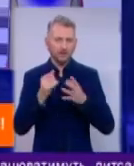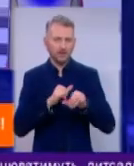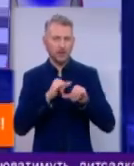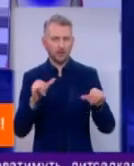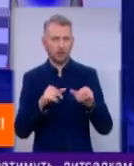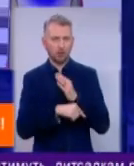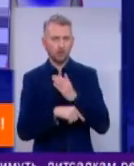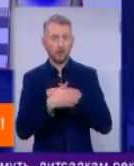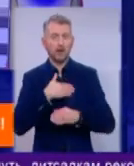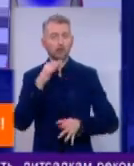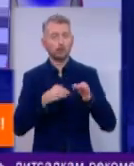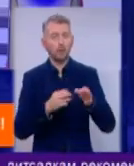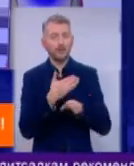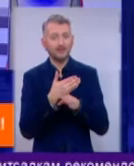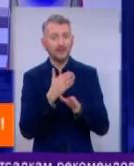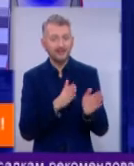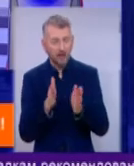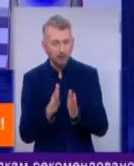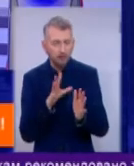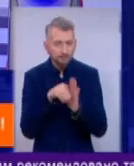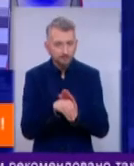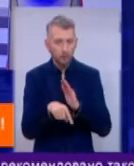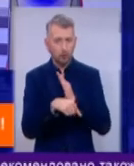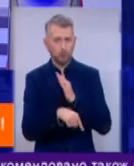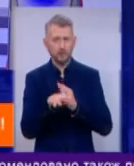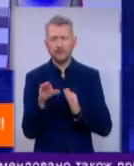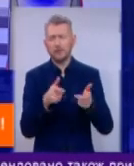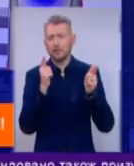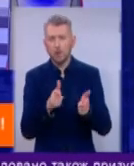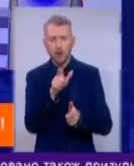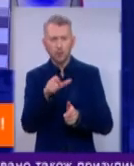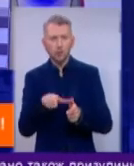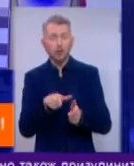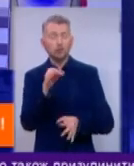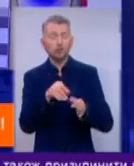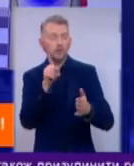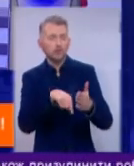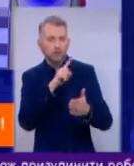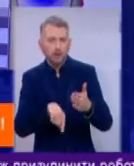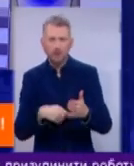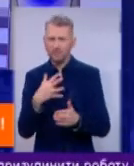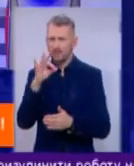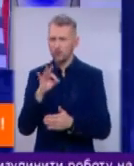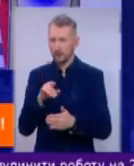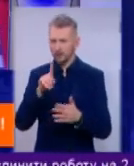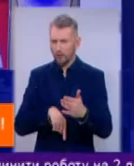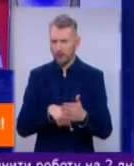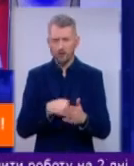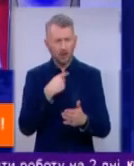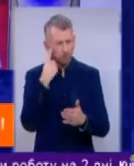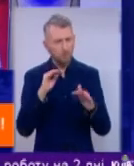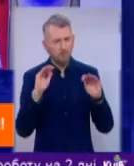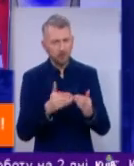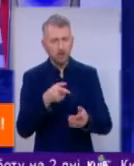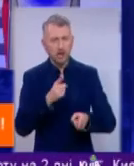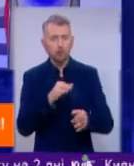судова система – це елемент цієї корупції. З цим погоджуються всі, не довіряють люди суддям, вони судами, суддям. 5% довіри там стоїть. І навіть, я думаю, менше. Реально,